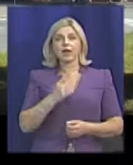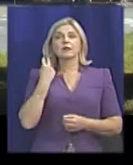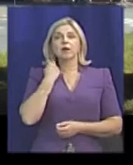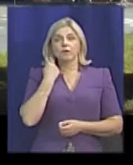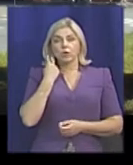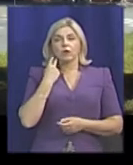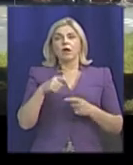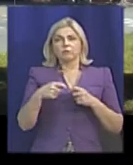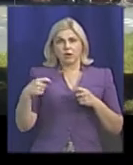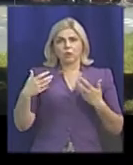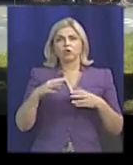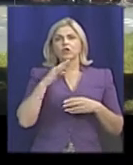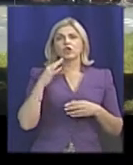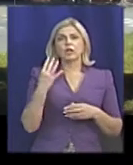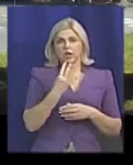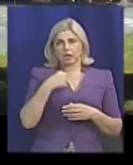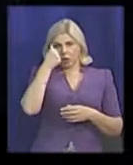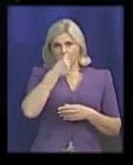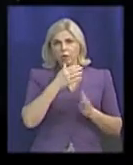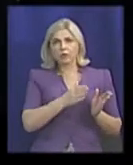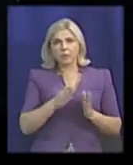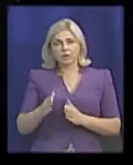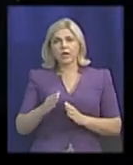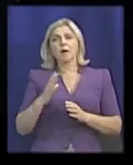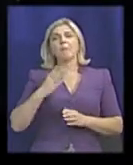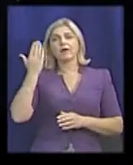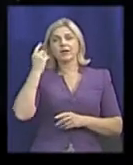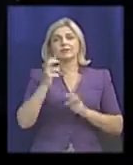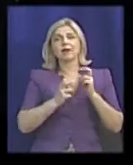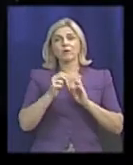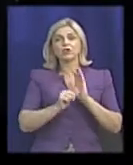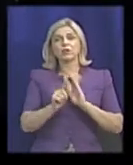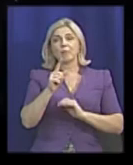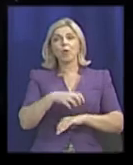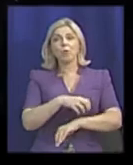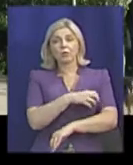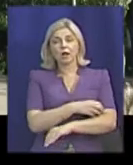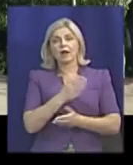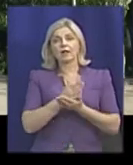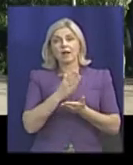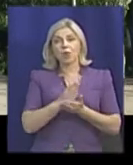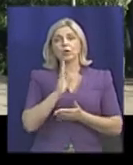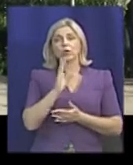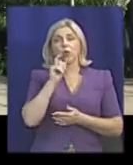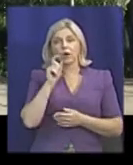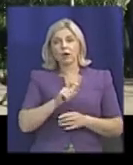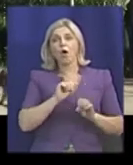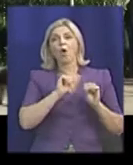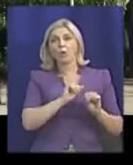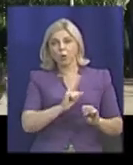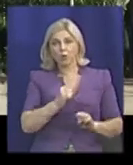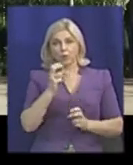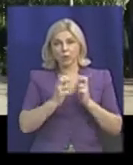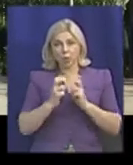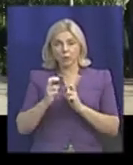Заборгованість тягнеться четвертий рік поспіль. Колишній завод імені 61-го комунара знаходиться на балансі «Укроборонпрому».